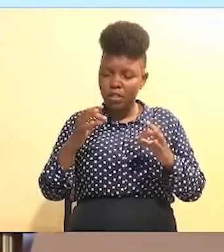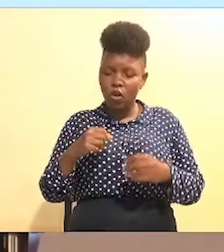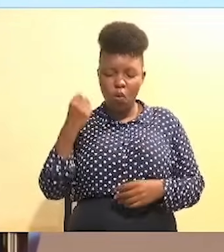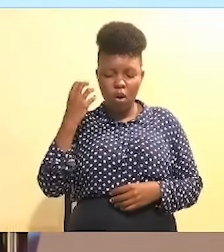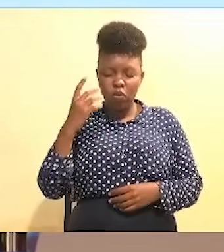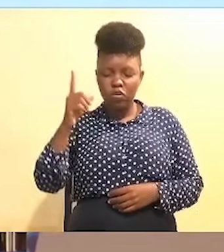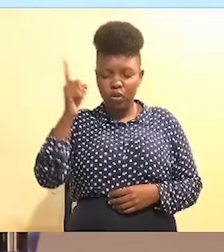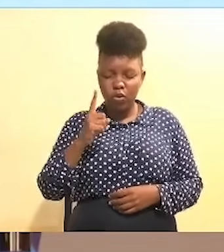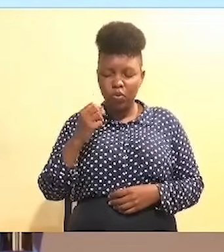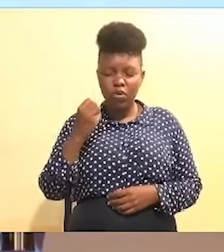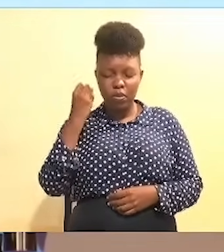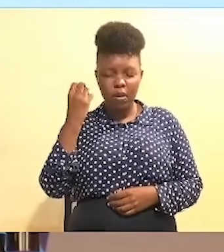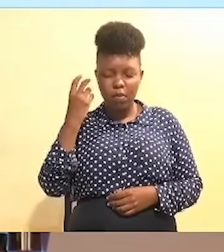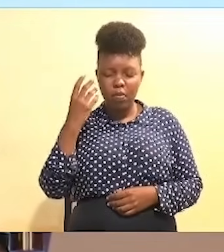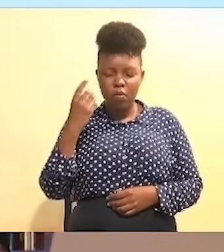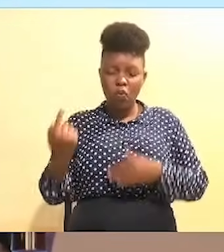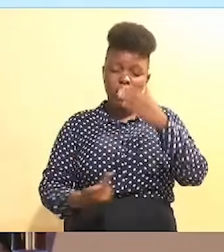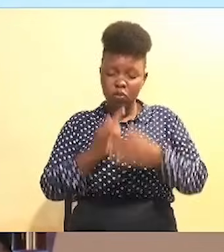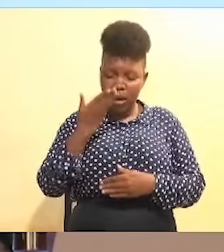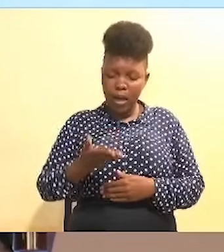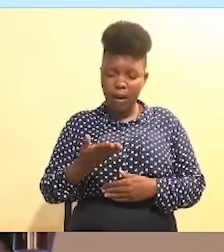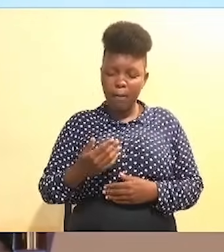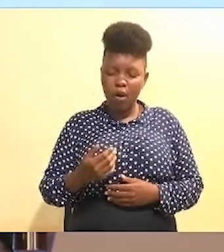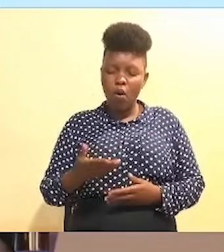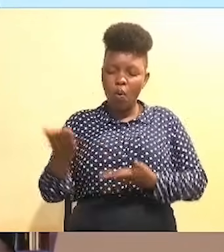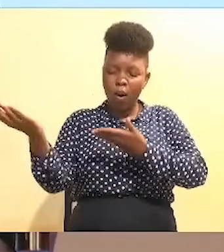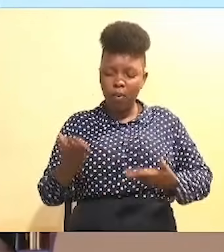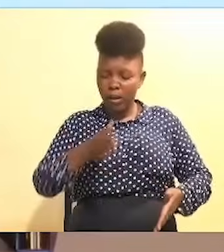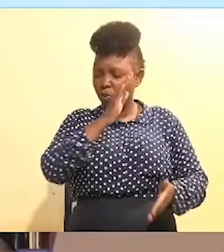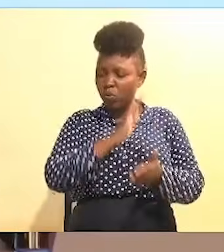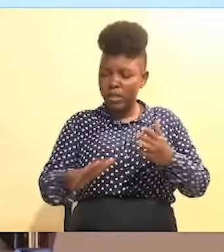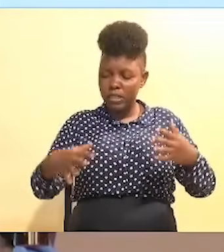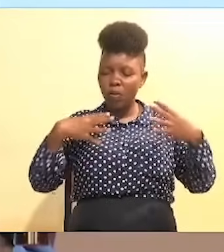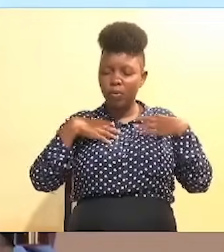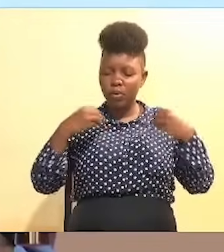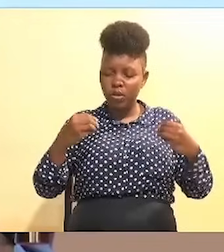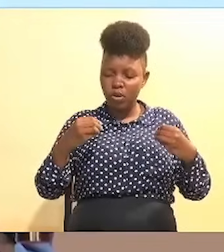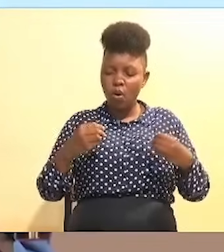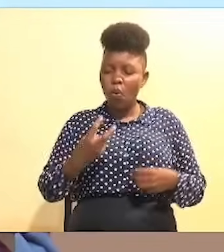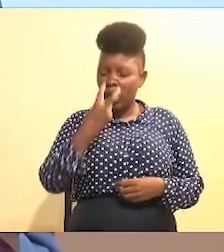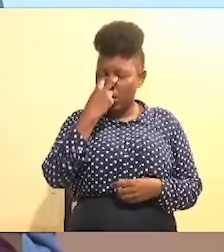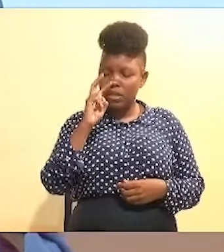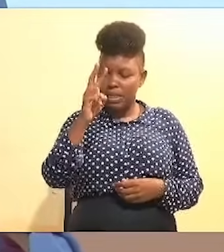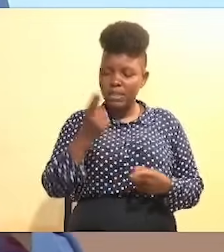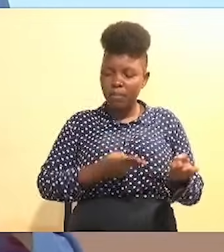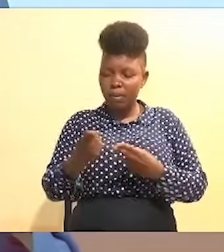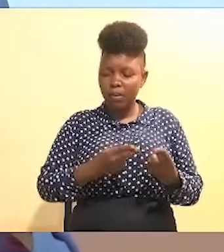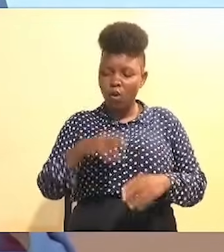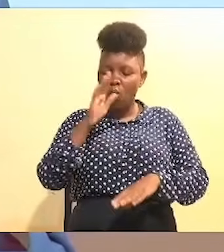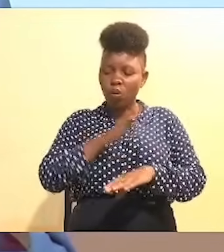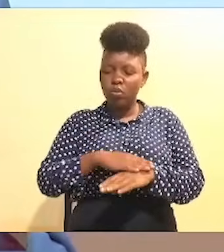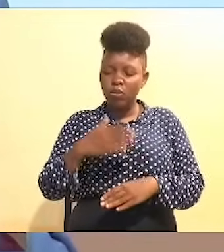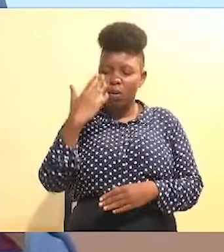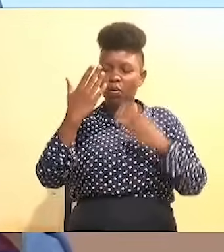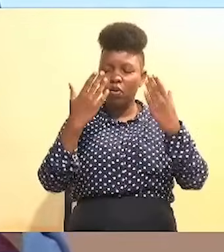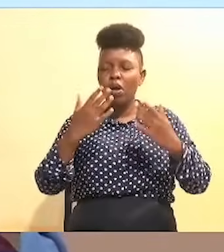Wagonjwa waliokuja wenye maumivu wakitoka hapa wakapokee muujiza wa uponyaji. Wanaotazama pia ukawaguse kwa mkono wako wa